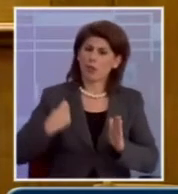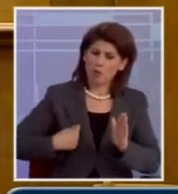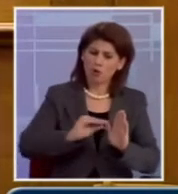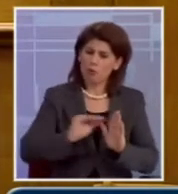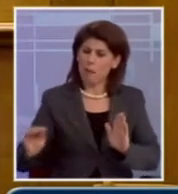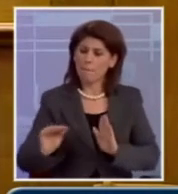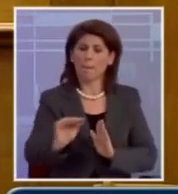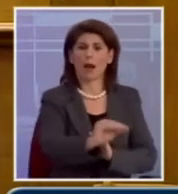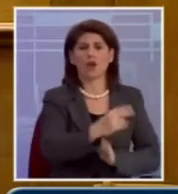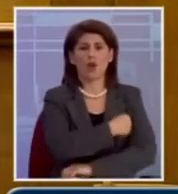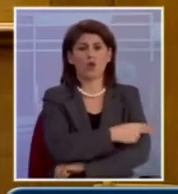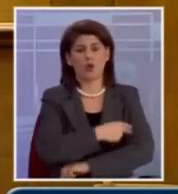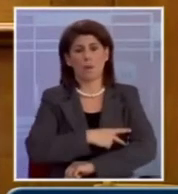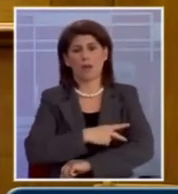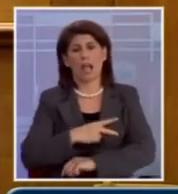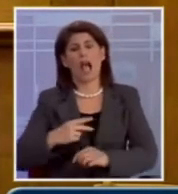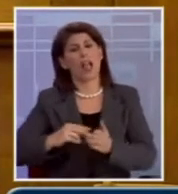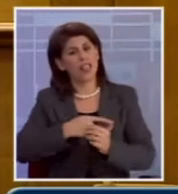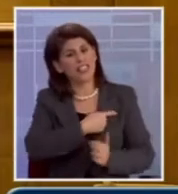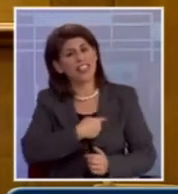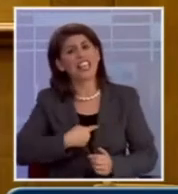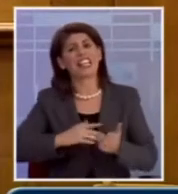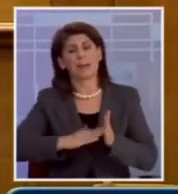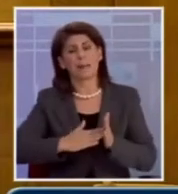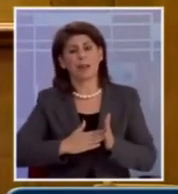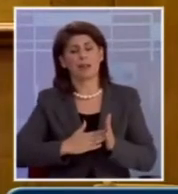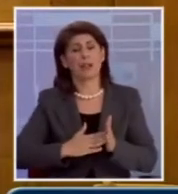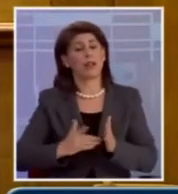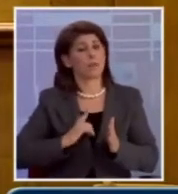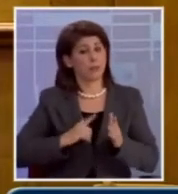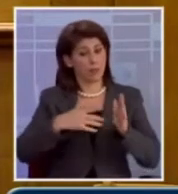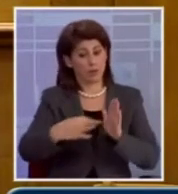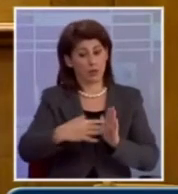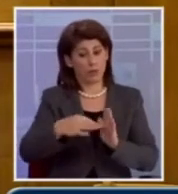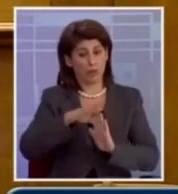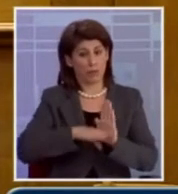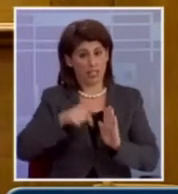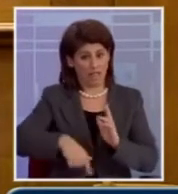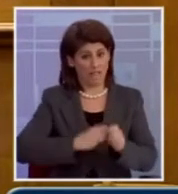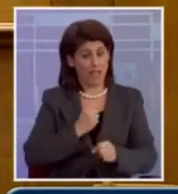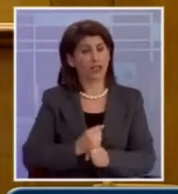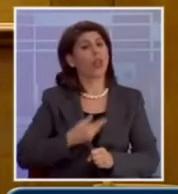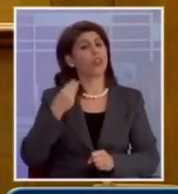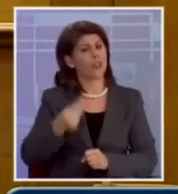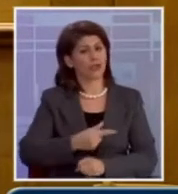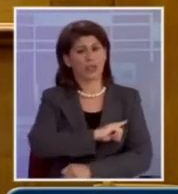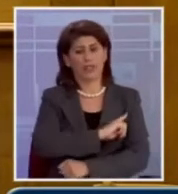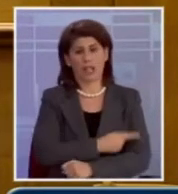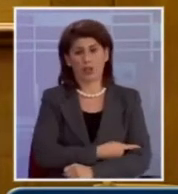κυβέρνηση πιστεύουμε ότι από τις προσλήψεις που προγραμματίζει για φέτος θα δώσει την